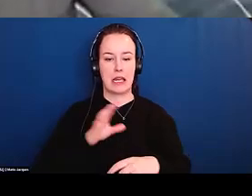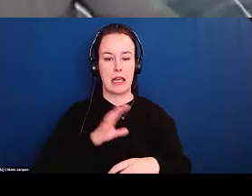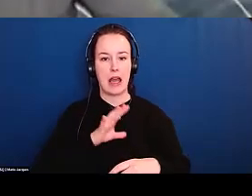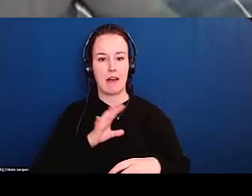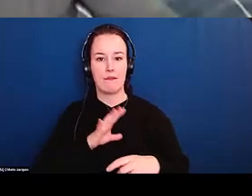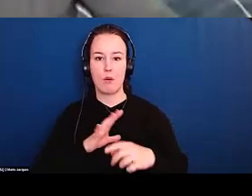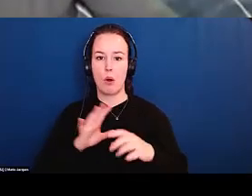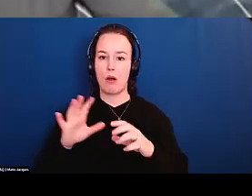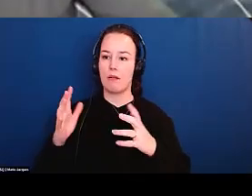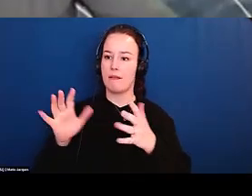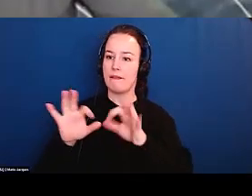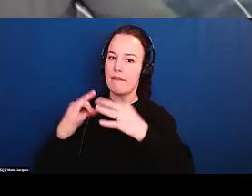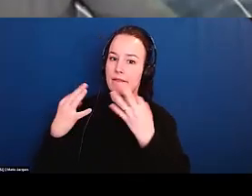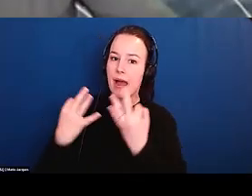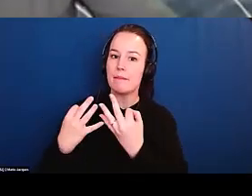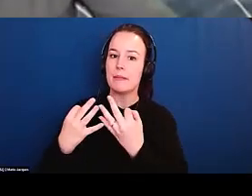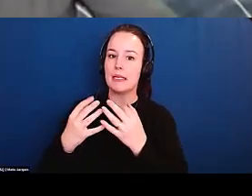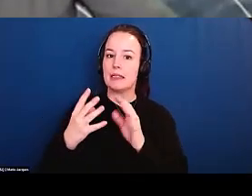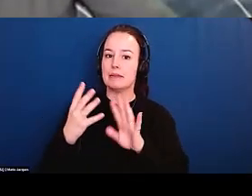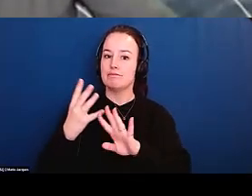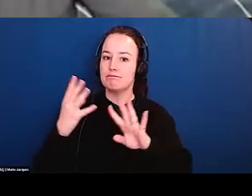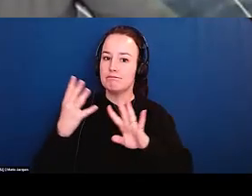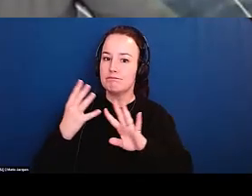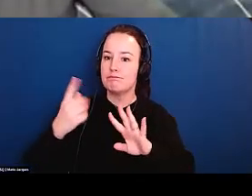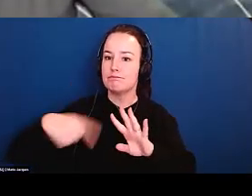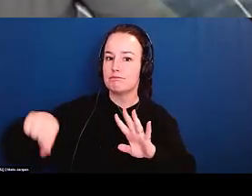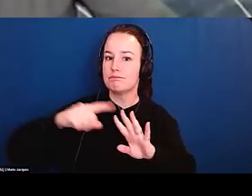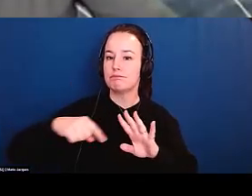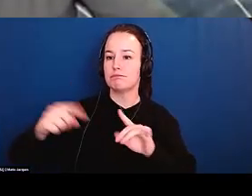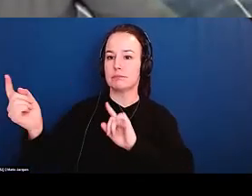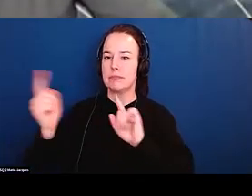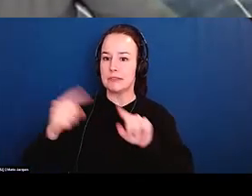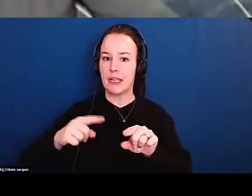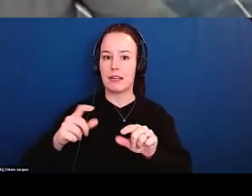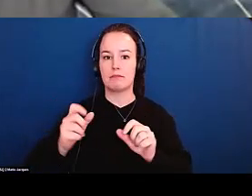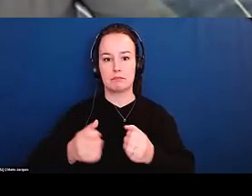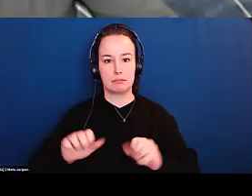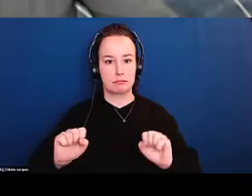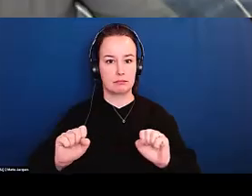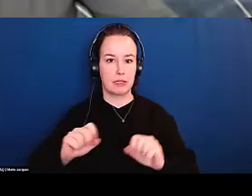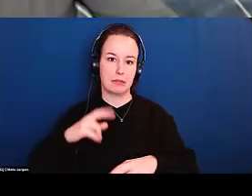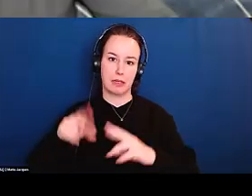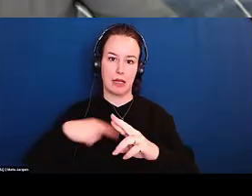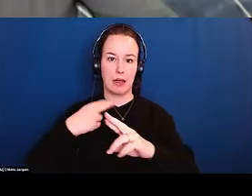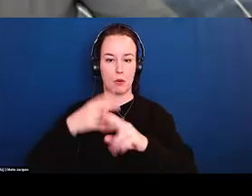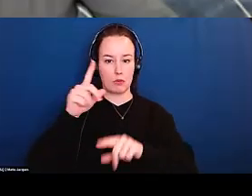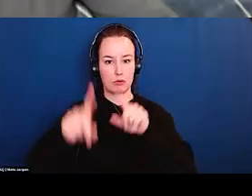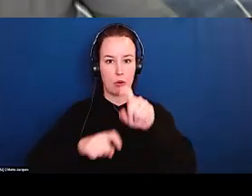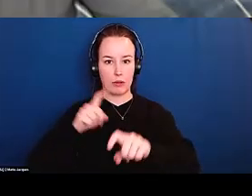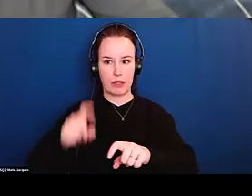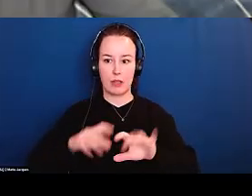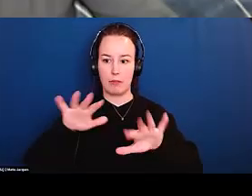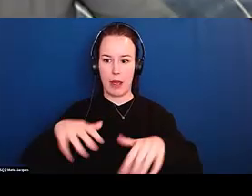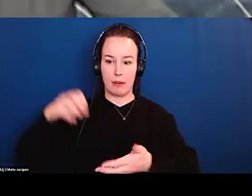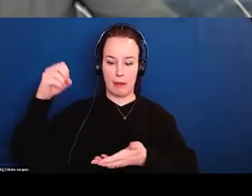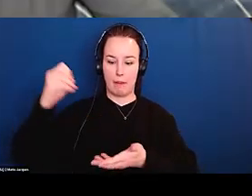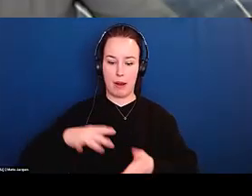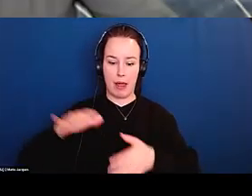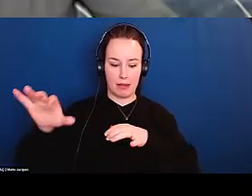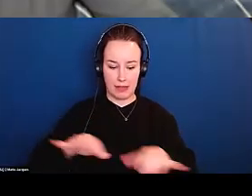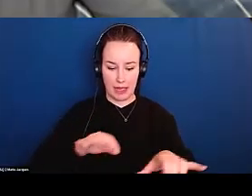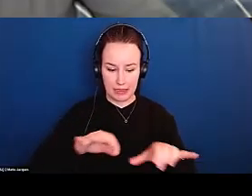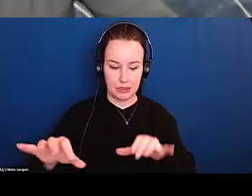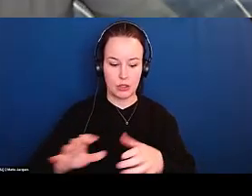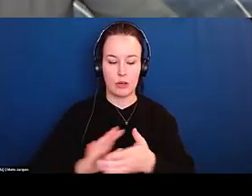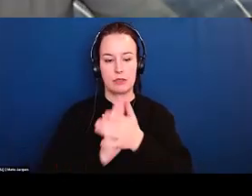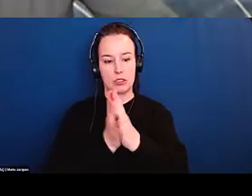Nous avons des familles et des patients qui créent des sondages, qui répondent à des sondages. Et en fait, après, on fait un plan